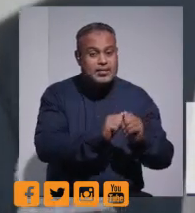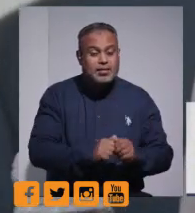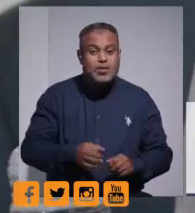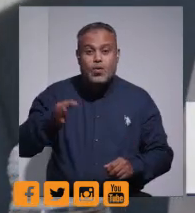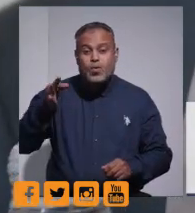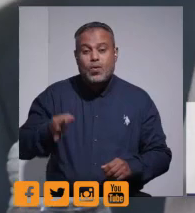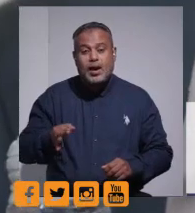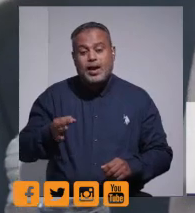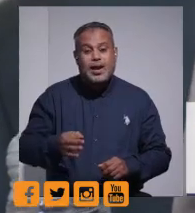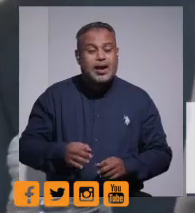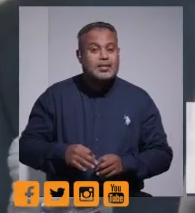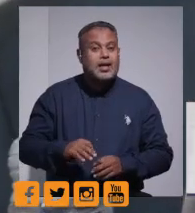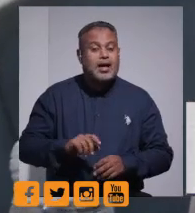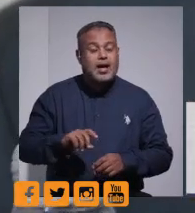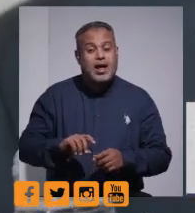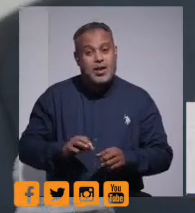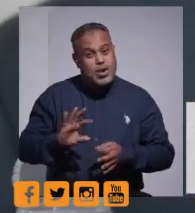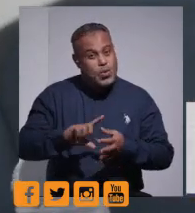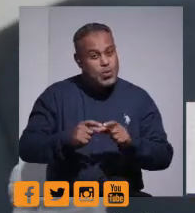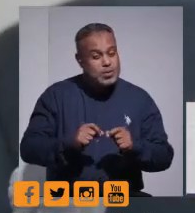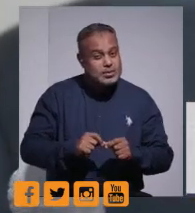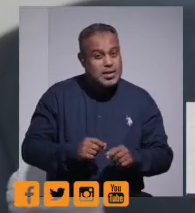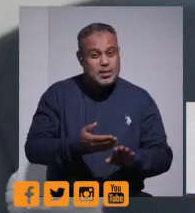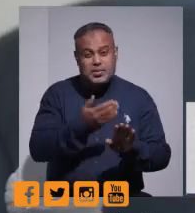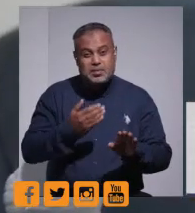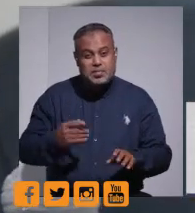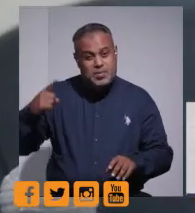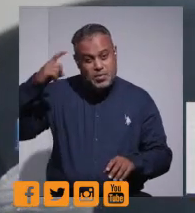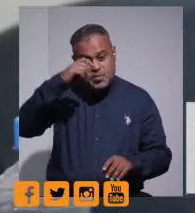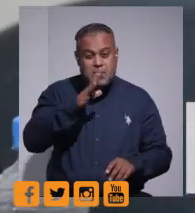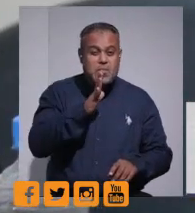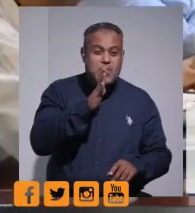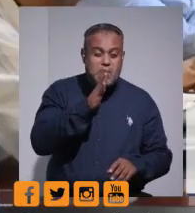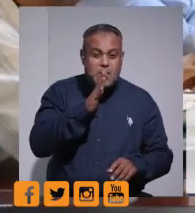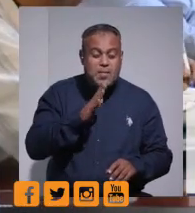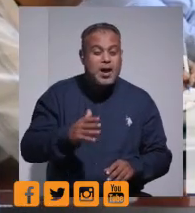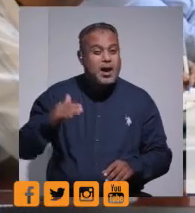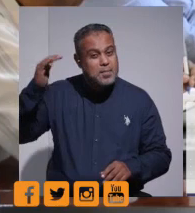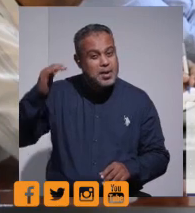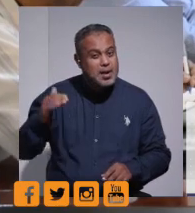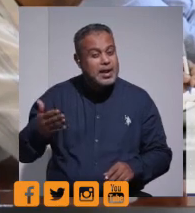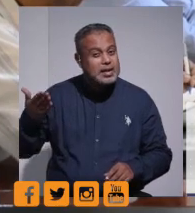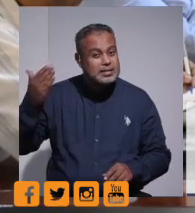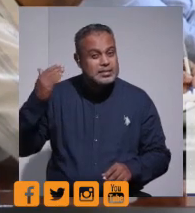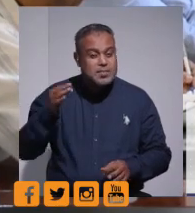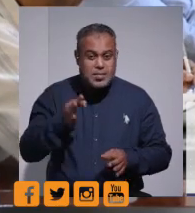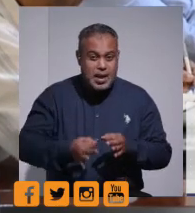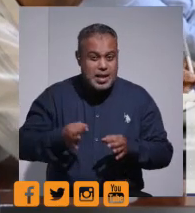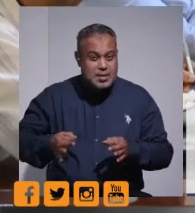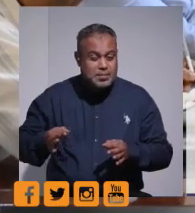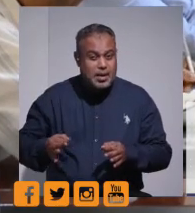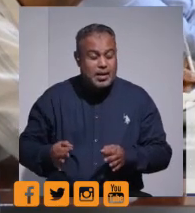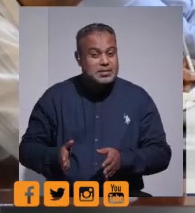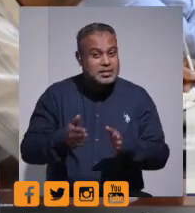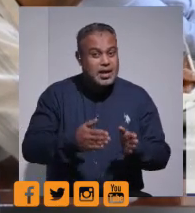الشرج بان الوزاره تجاوزت الكثير من الصعوبات التي رافقت المراحل السابقه والتنسيق مع الجهات المانحه